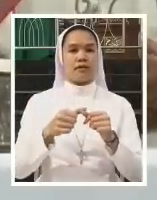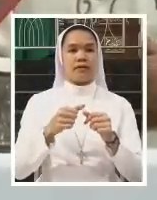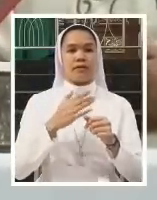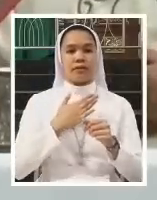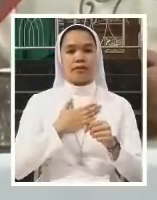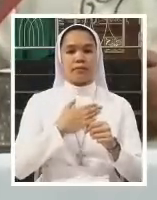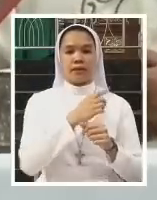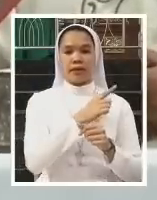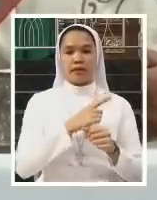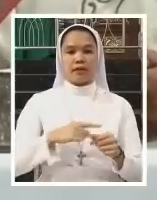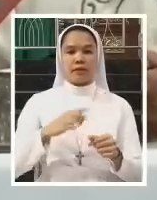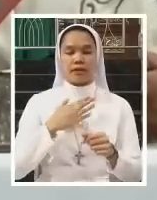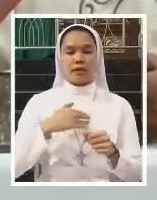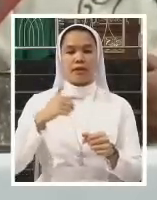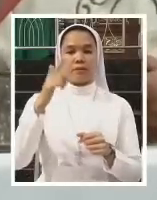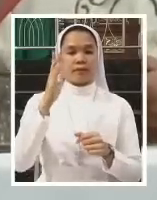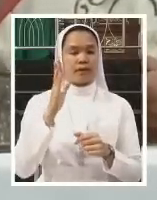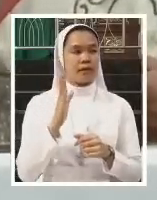sako.